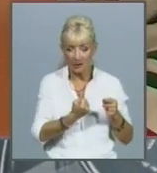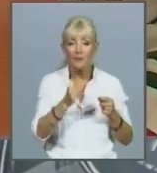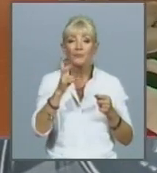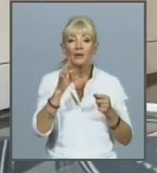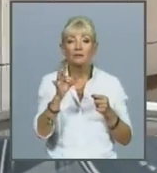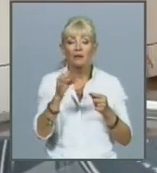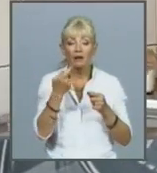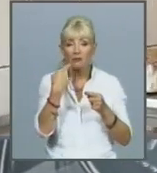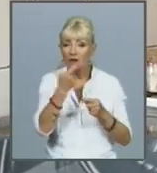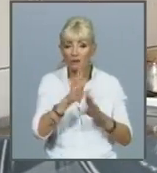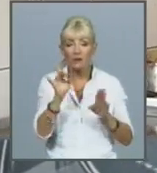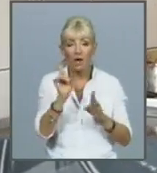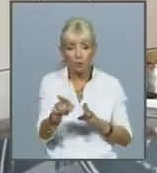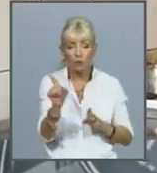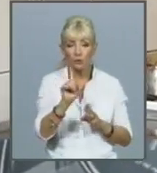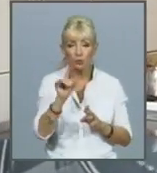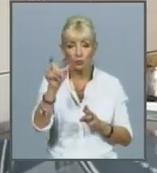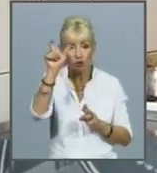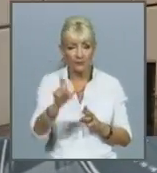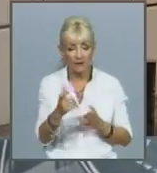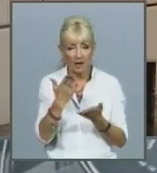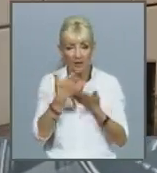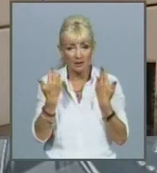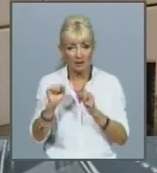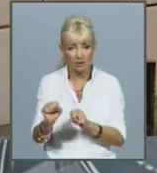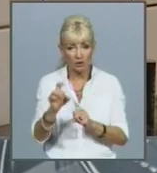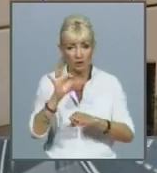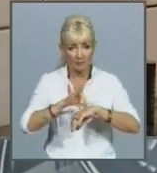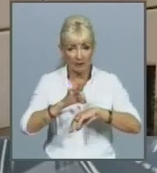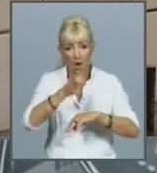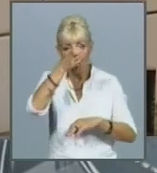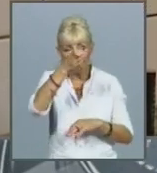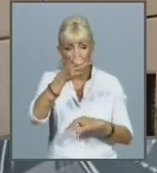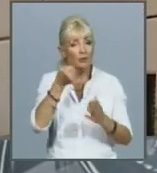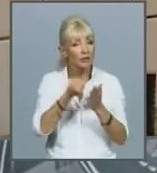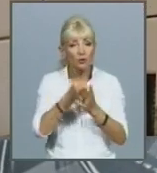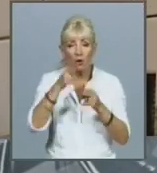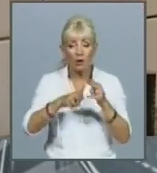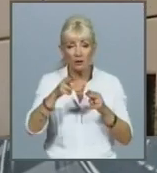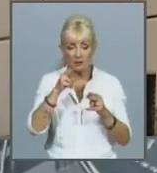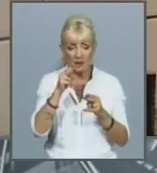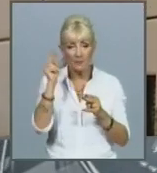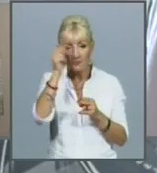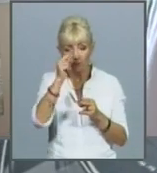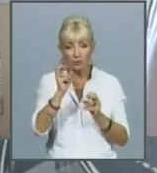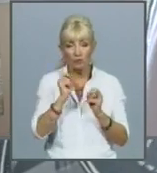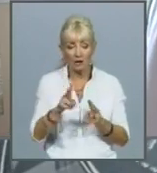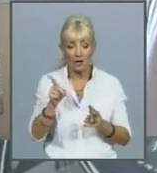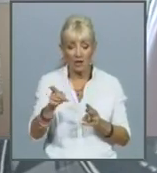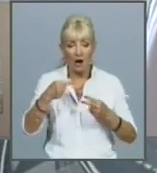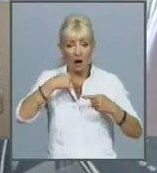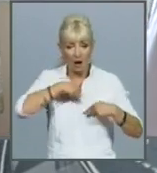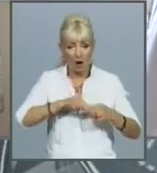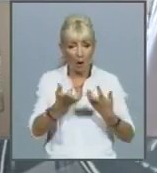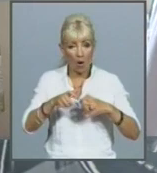не виробляється імунітет до хвороби, оскільки вчені ще не до кінця вивчили, як організм протидіє SARS-CoV-2. Також